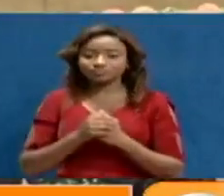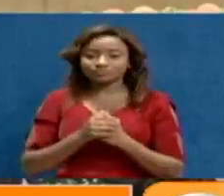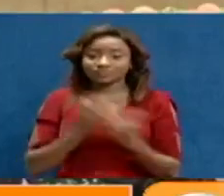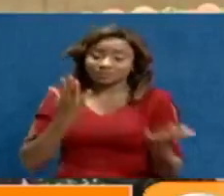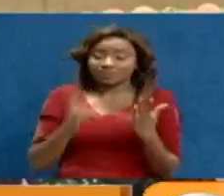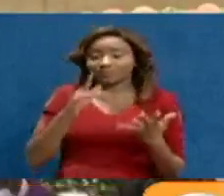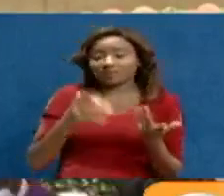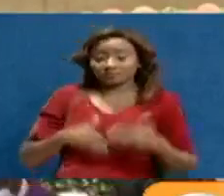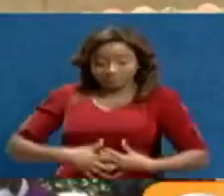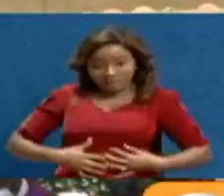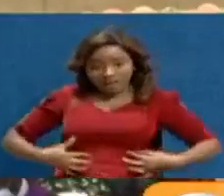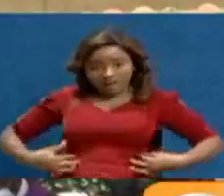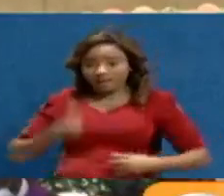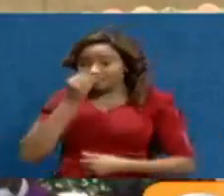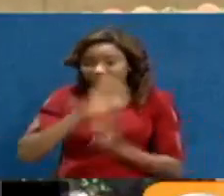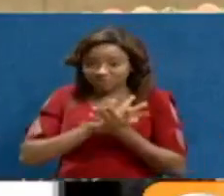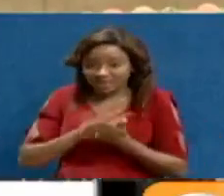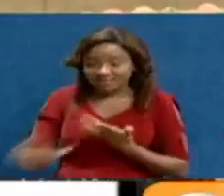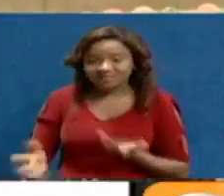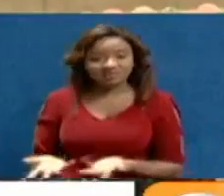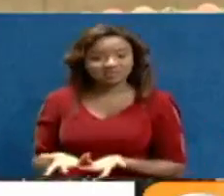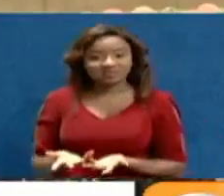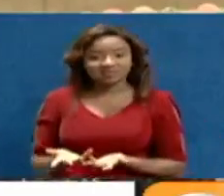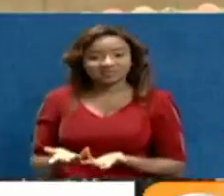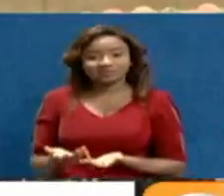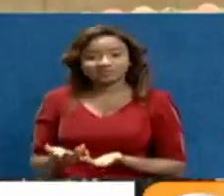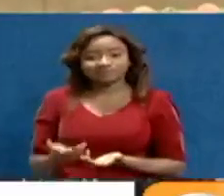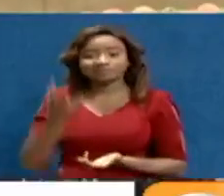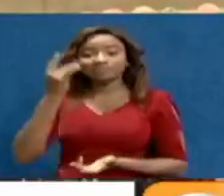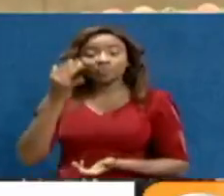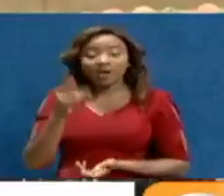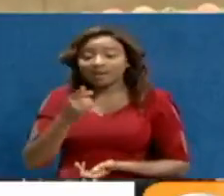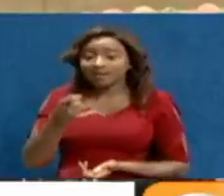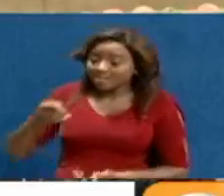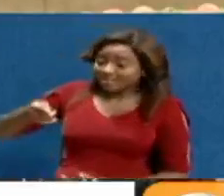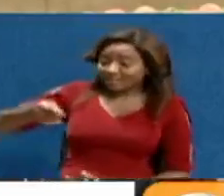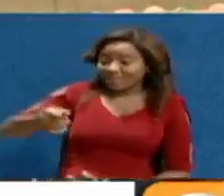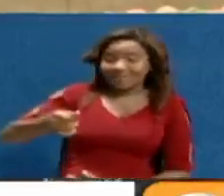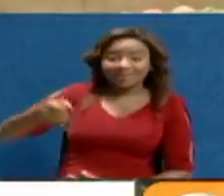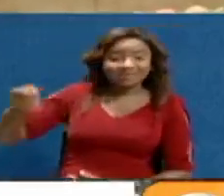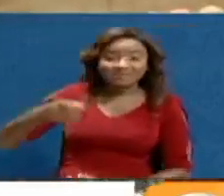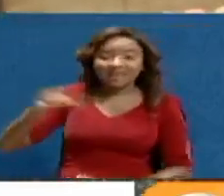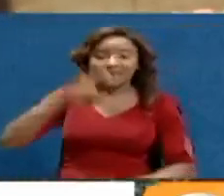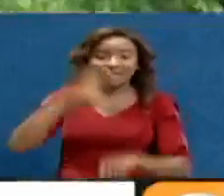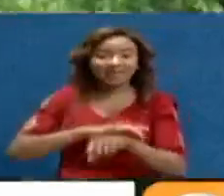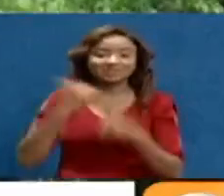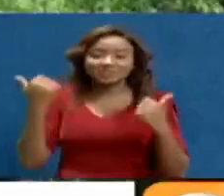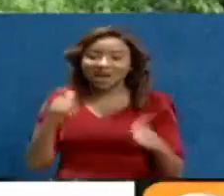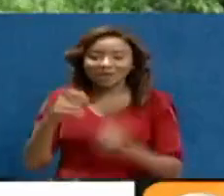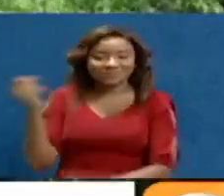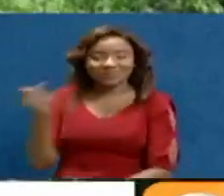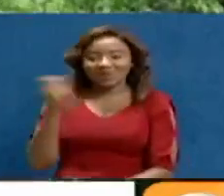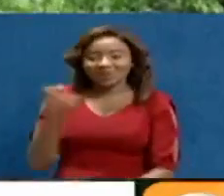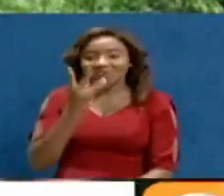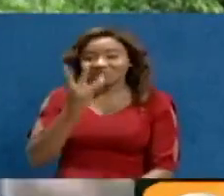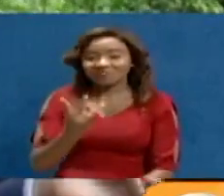Labda alikuwa amelala nje akaanguka kwa sababu hajalipwa kwa miezi mine.